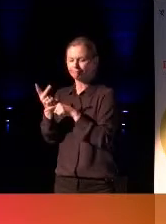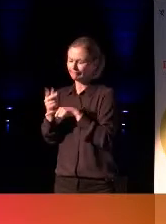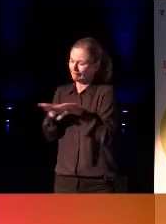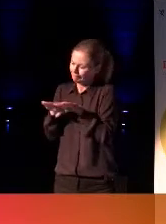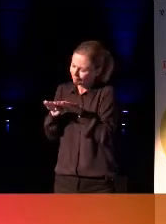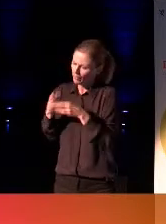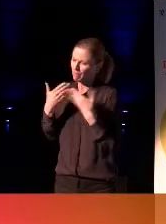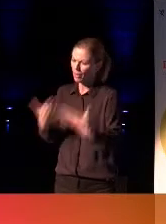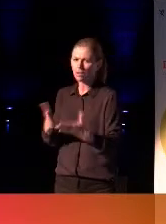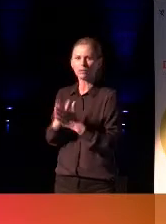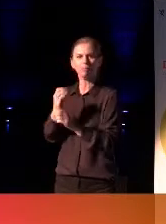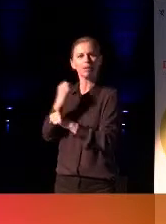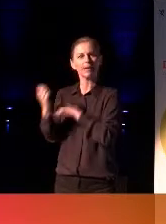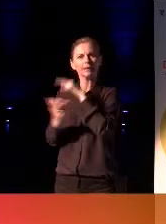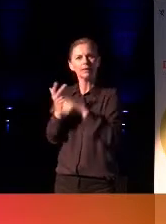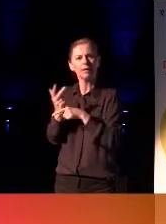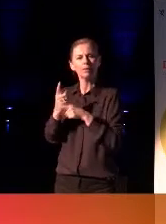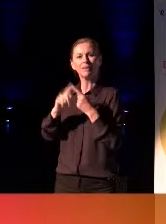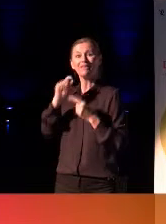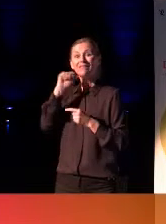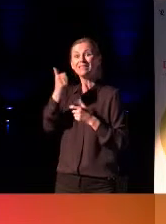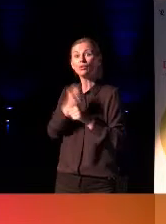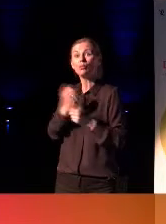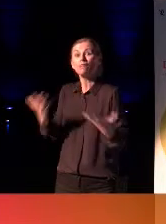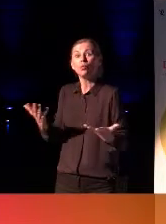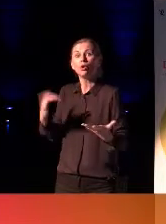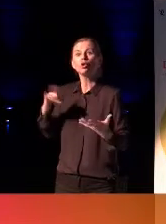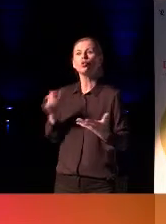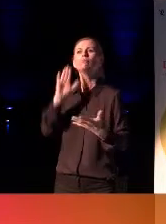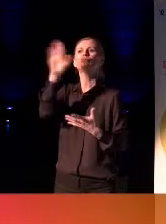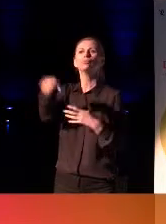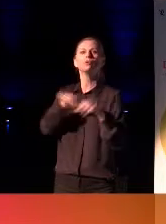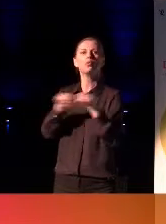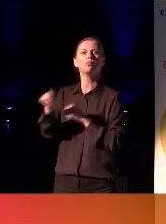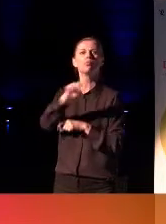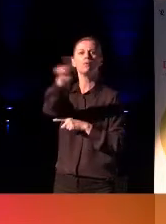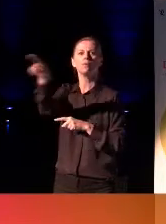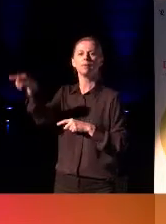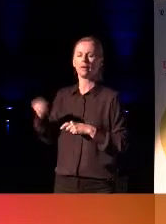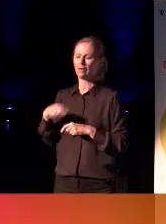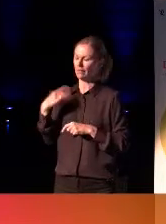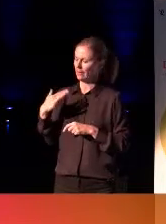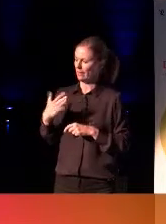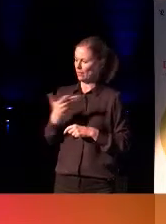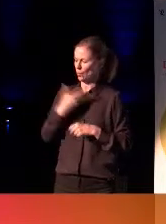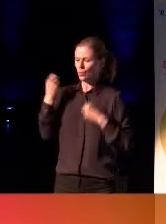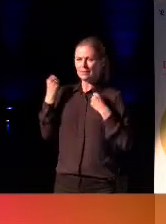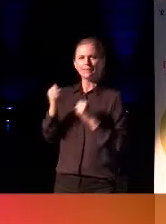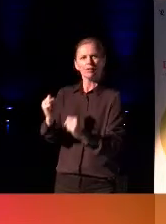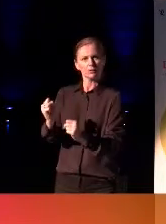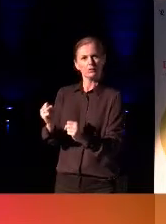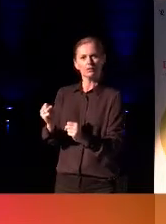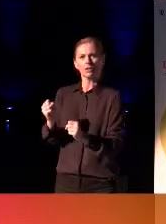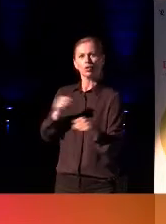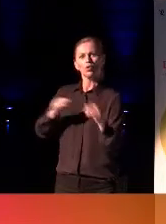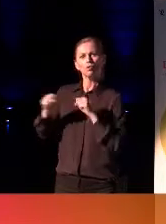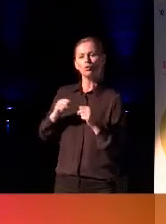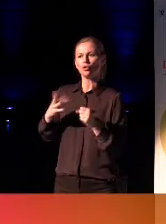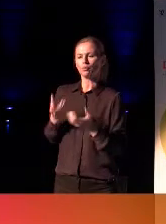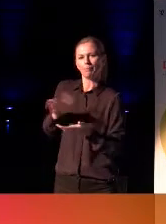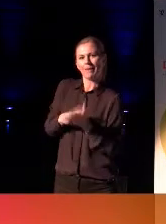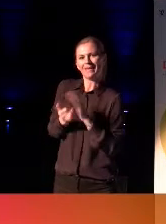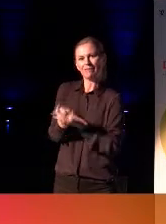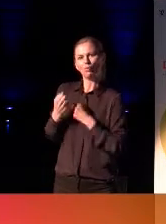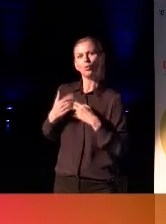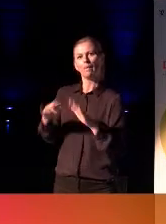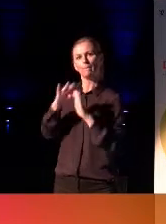og godt samarbeid. Den viktigste jobben gjøres ute I kommunene. Vi har gjort en super innsats av de kommunene som har vært en del